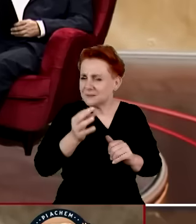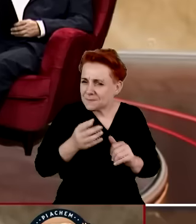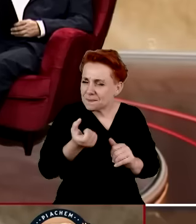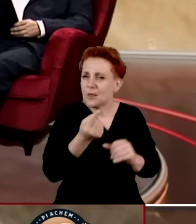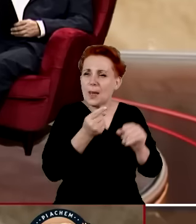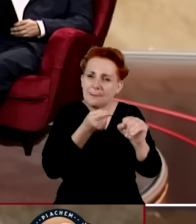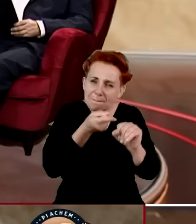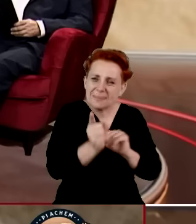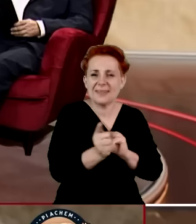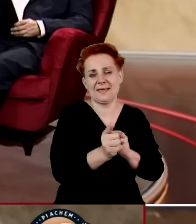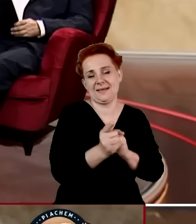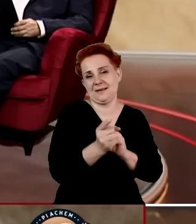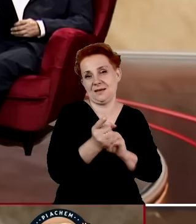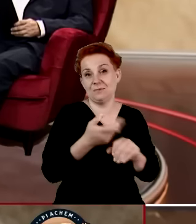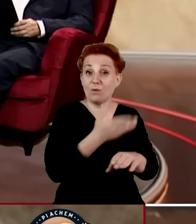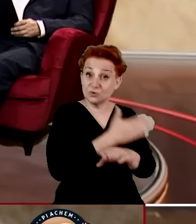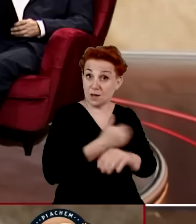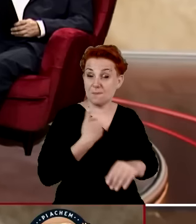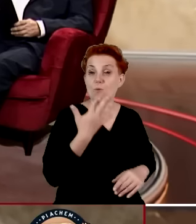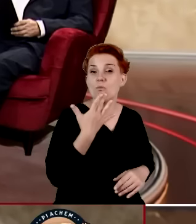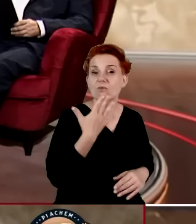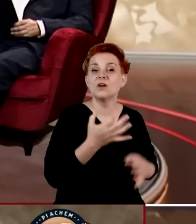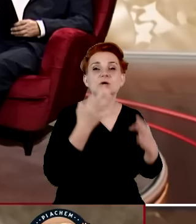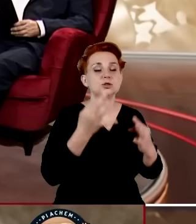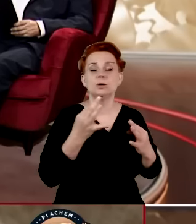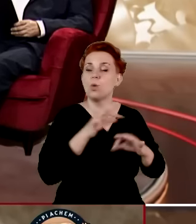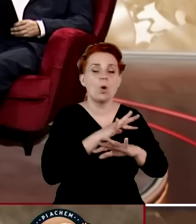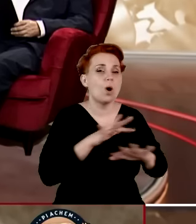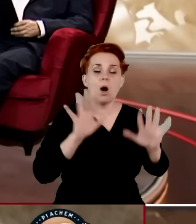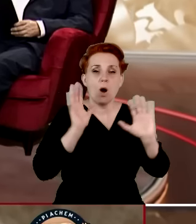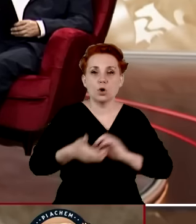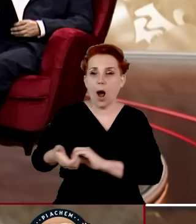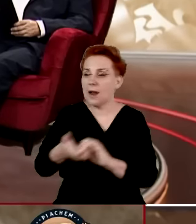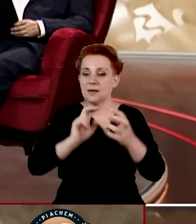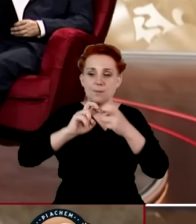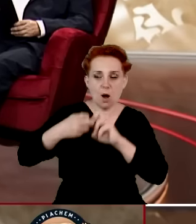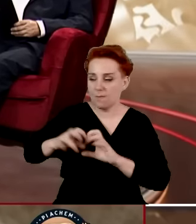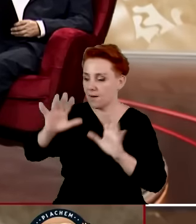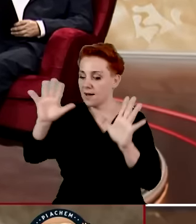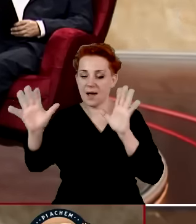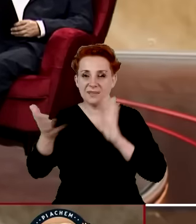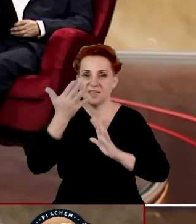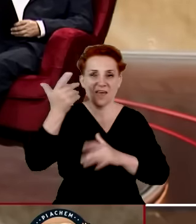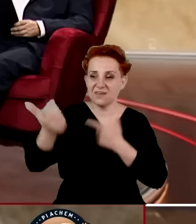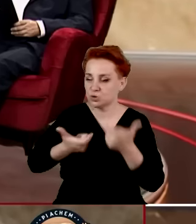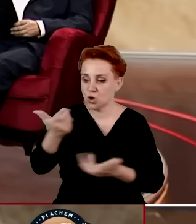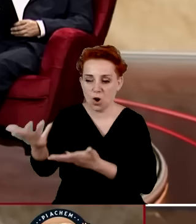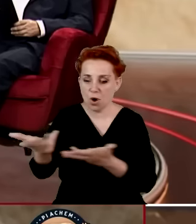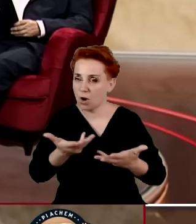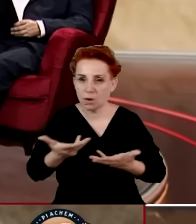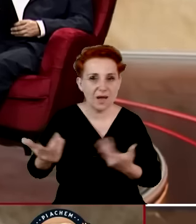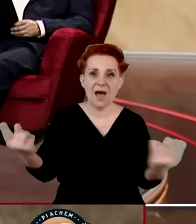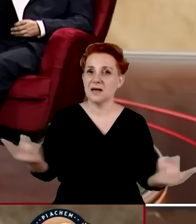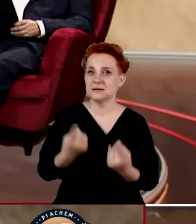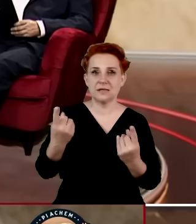to be an American where at least I know I'm free. I won forget the